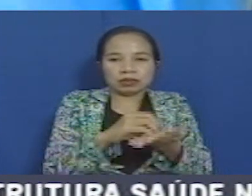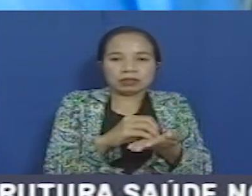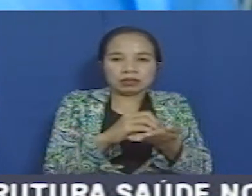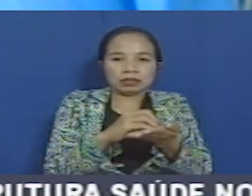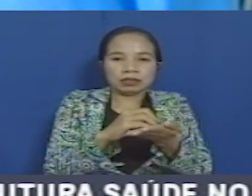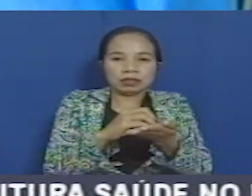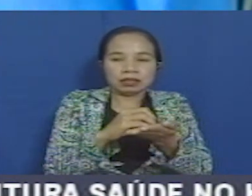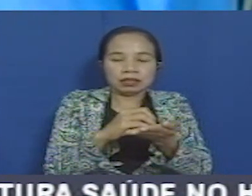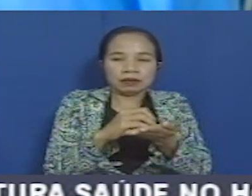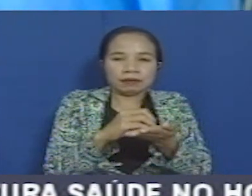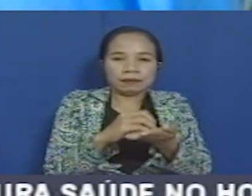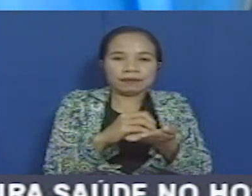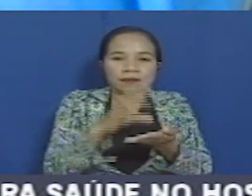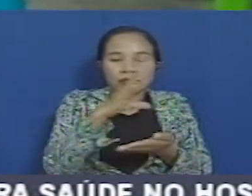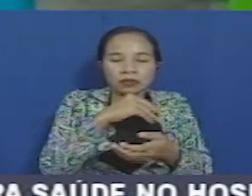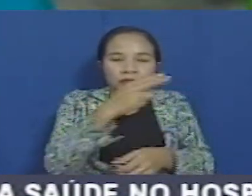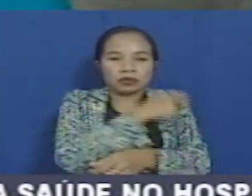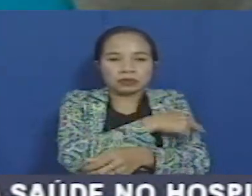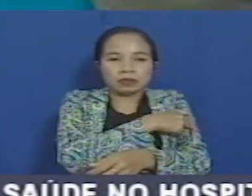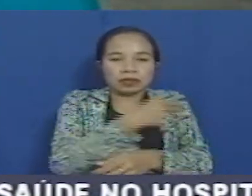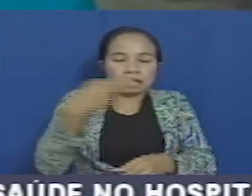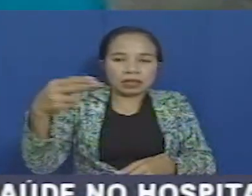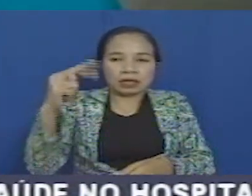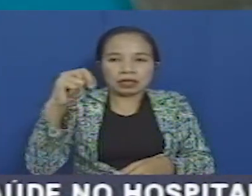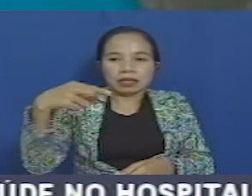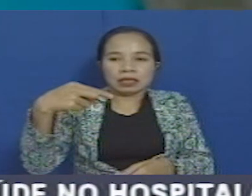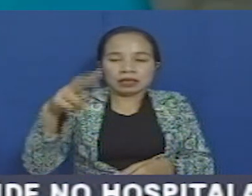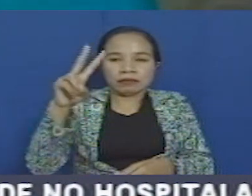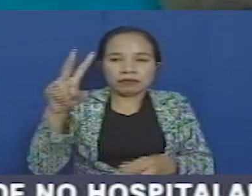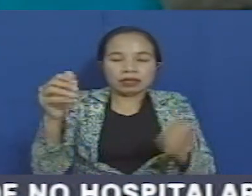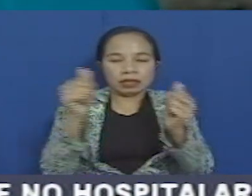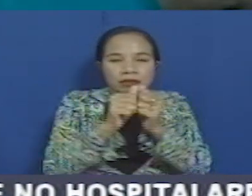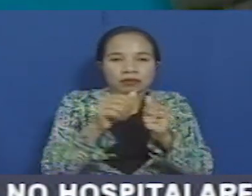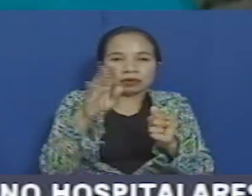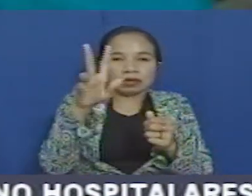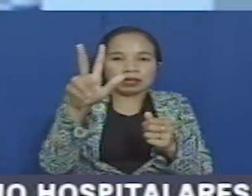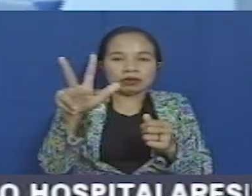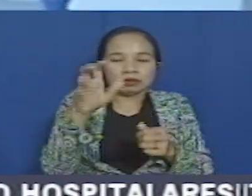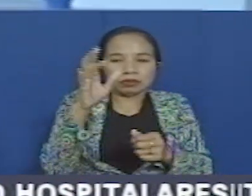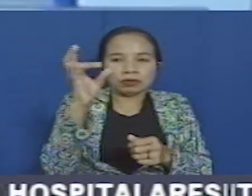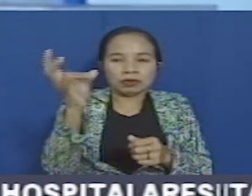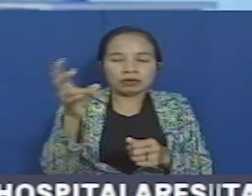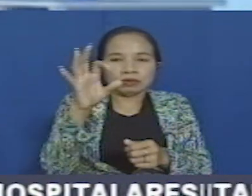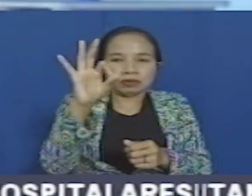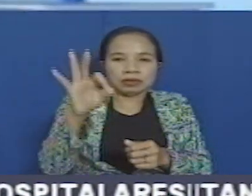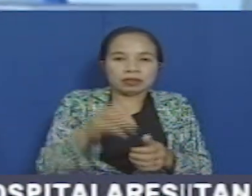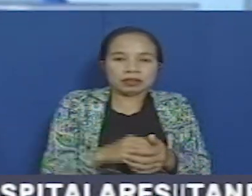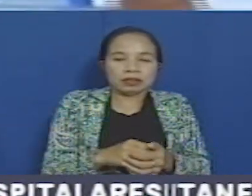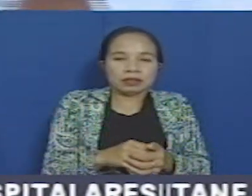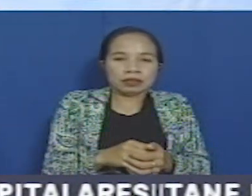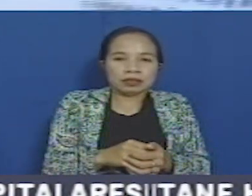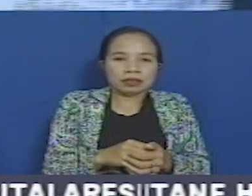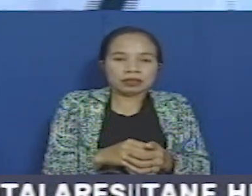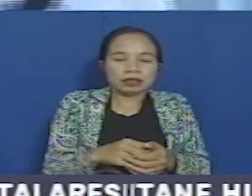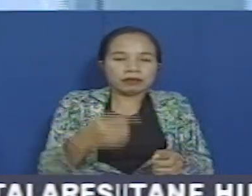Especial Oikusi Ambeno no Hospital Nacional Guido Valadares hamuduk atus tolu hitu nulu resin sia. Total